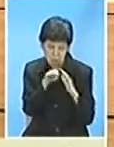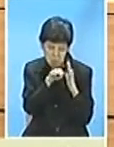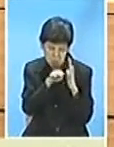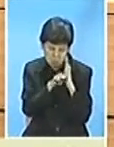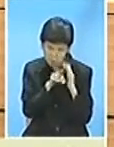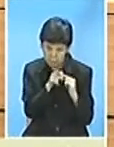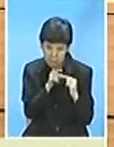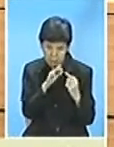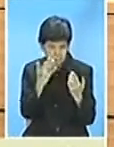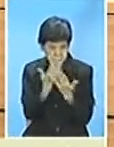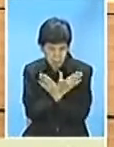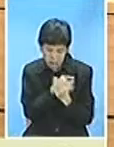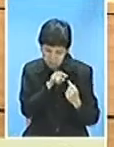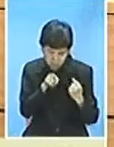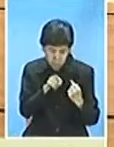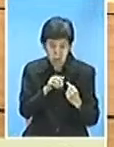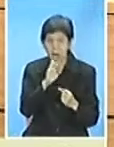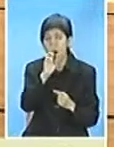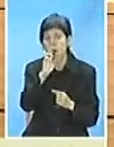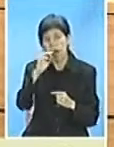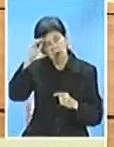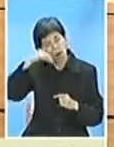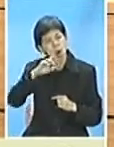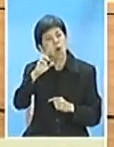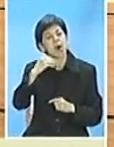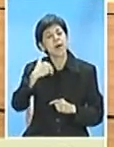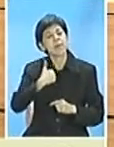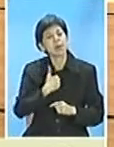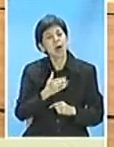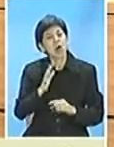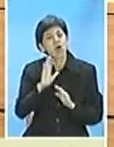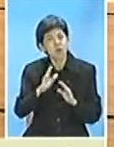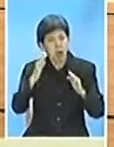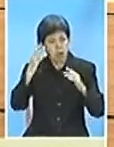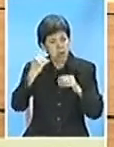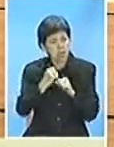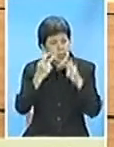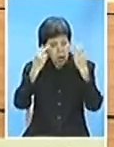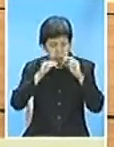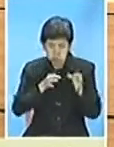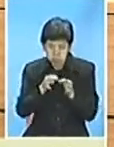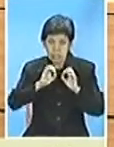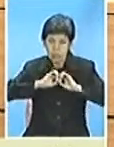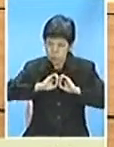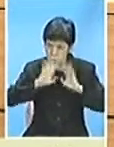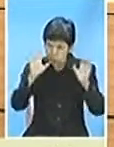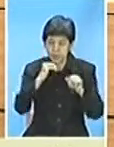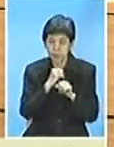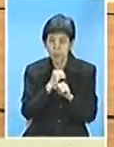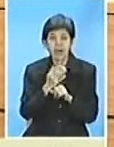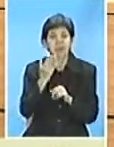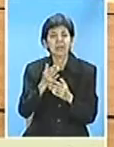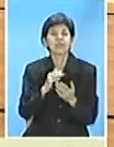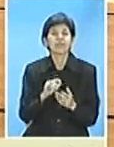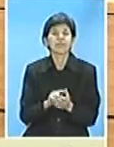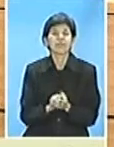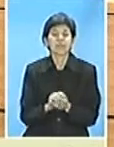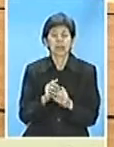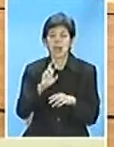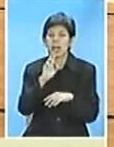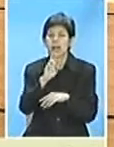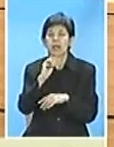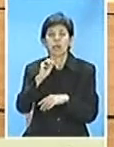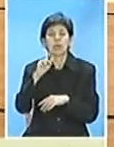ณาท่านนายกช่วยแถลงให้ประชาชนเข้าใจอย่างชัดเจนตามที่ท่านรัฐม